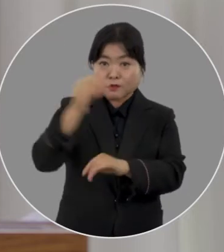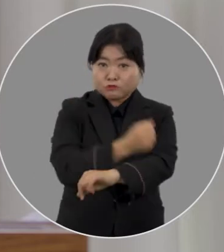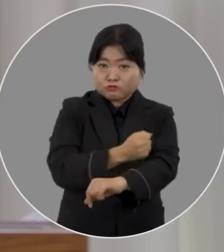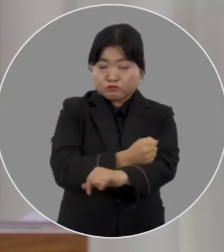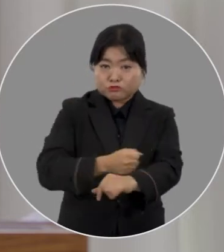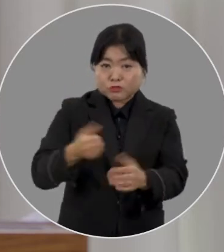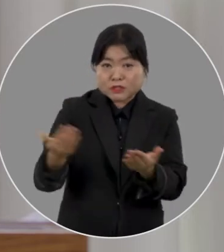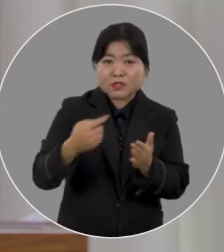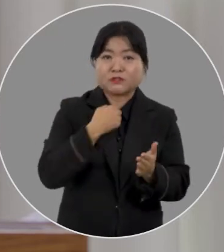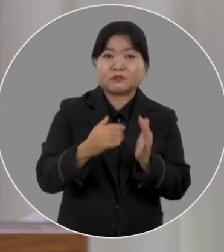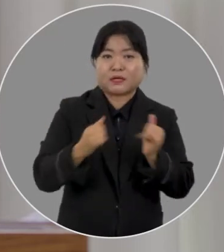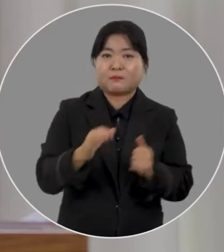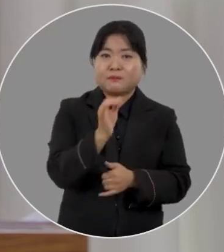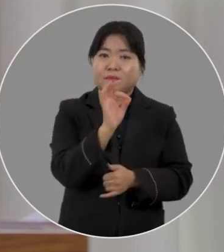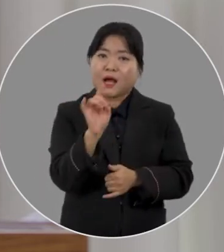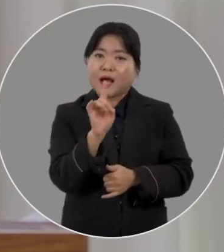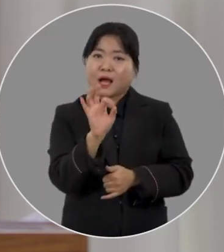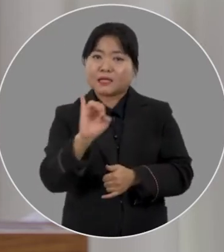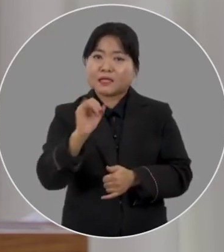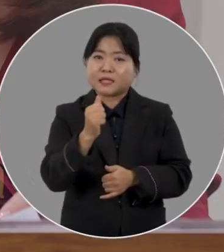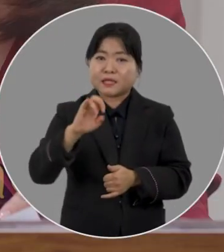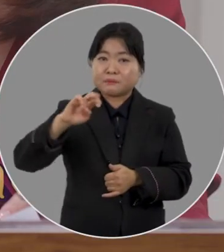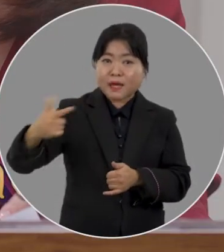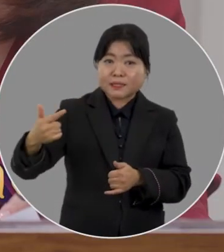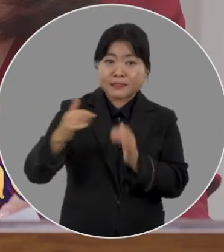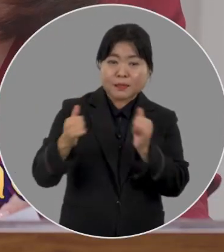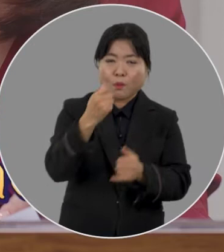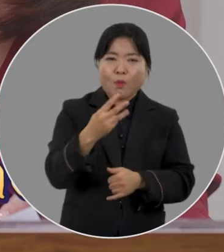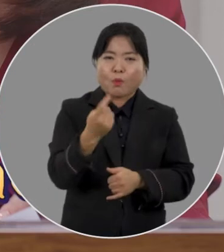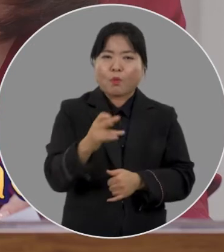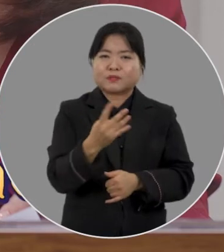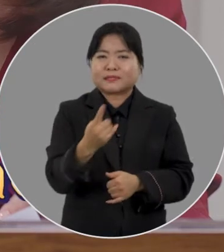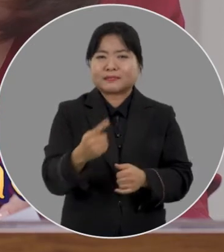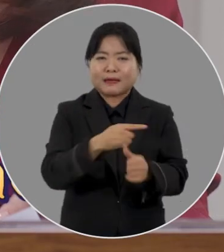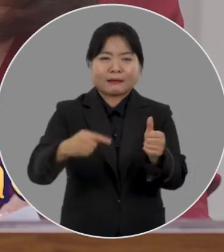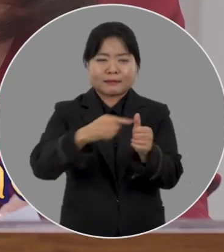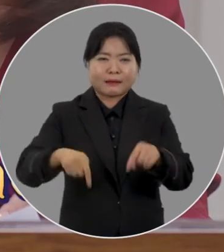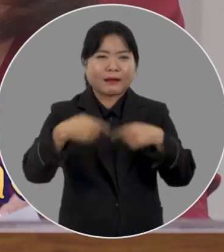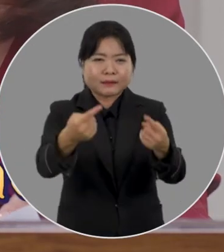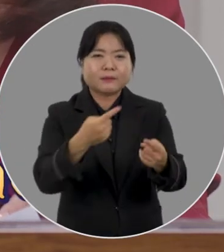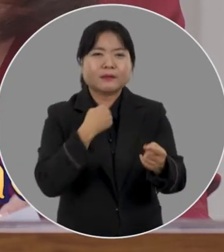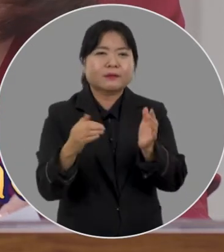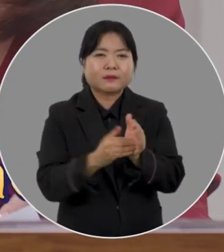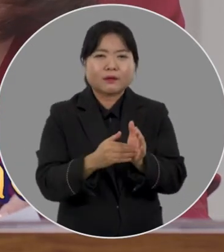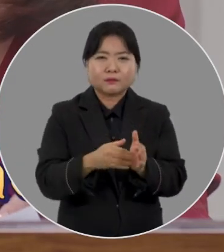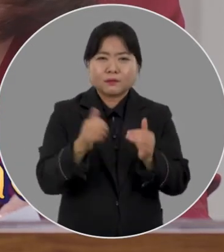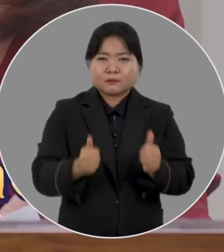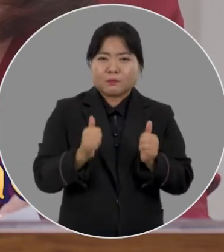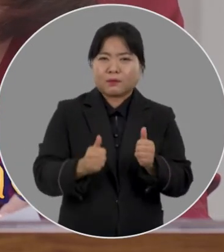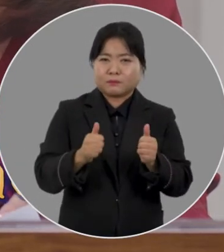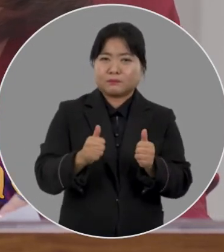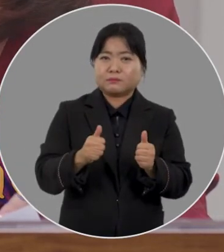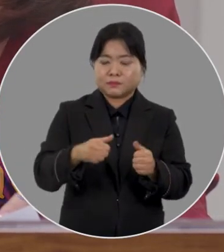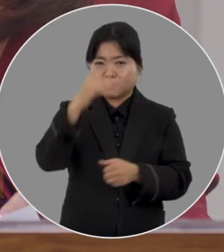거죠. 그래서 그 아이히만이라고 하는 그 홀로코스트 학살에 가담을 했던 사람의 전범 재판을